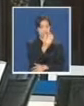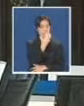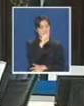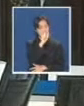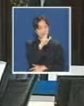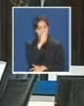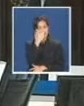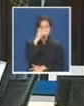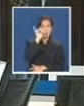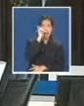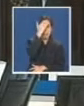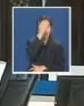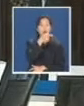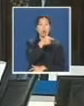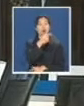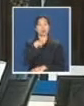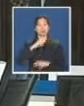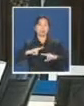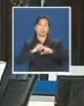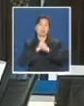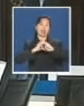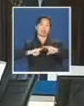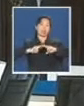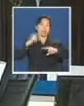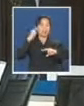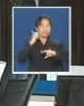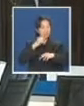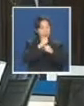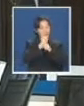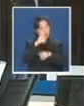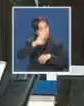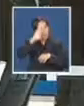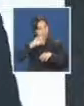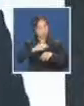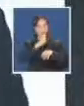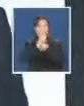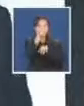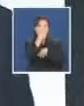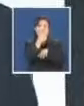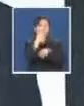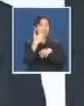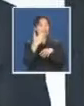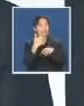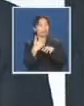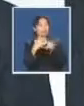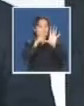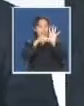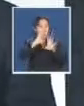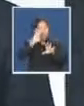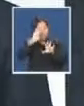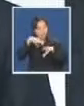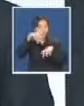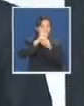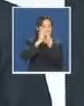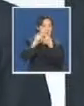แม้ว่ากฎหมายในปัจจุบันตามมาตรา 40ของกฎหมายประกันสังคมบอกว่าสามารถที่จะเข้ามาสู่ระบบประกันสังคมได้ถ้ายอม